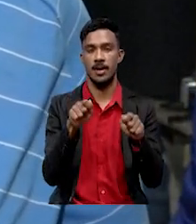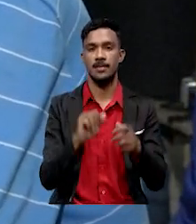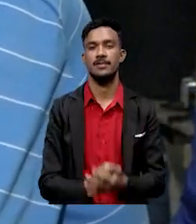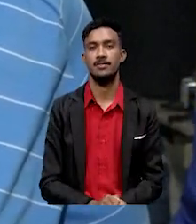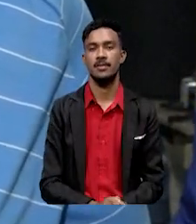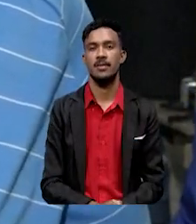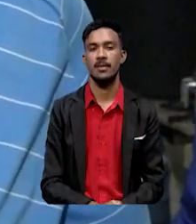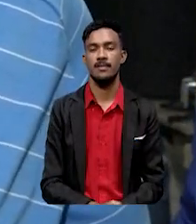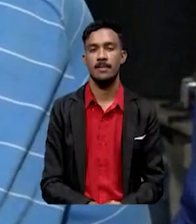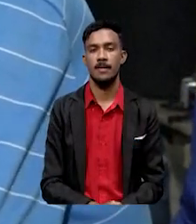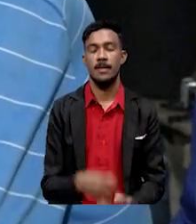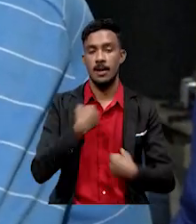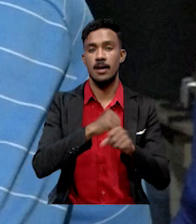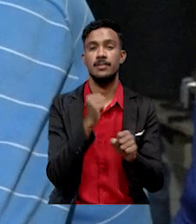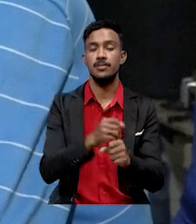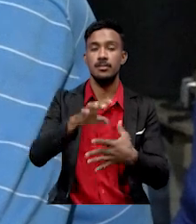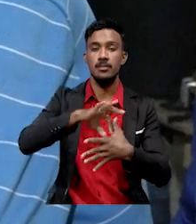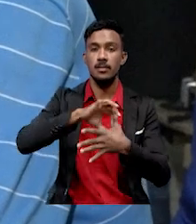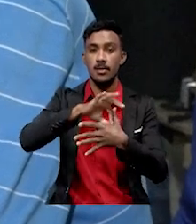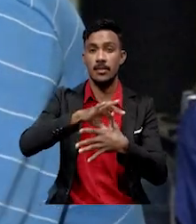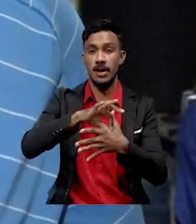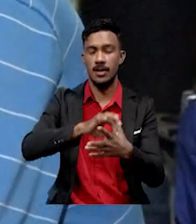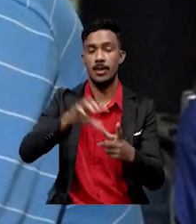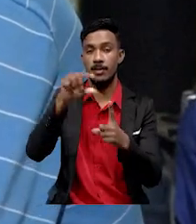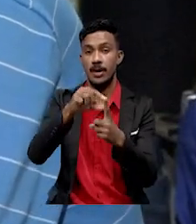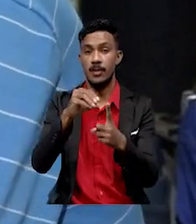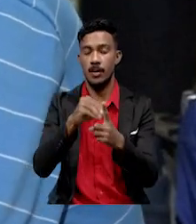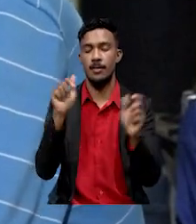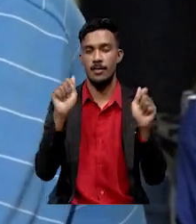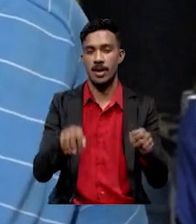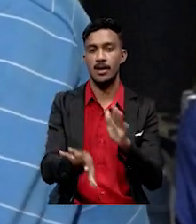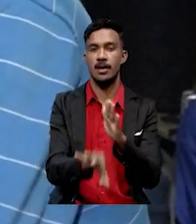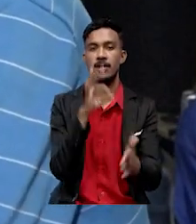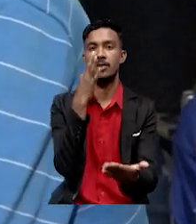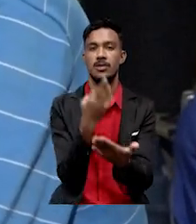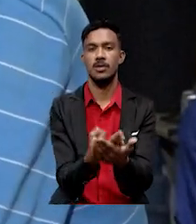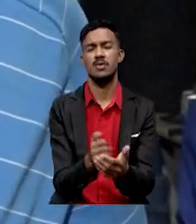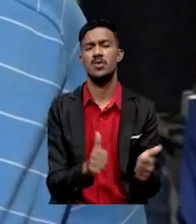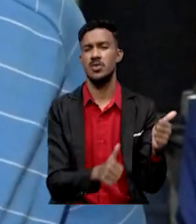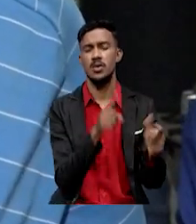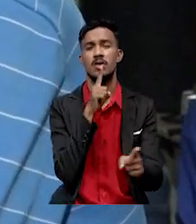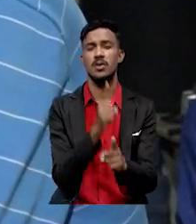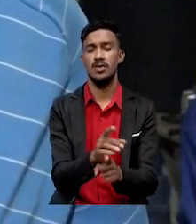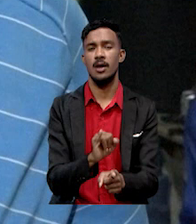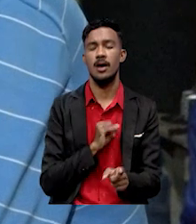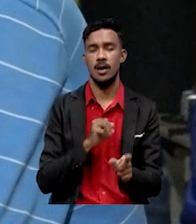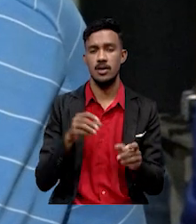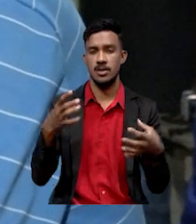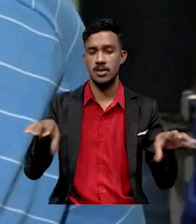halo pentol ne para hau fa atun ne hau bele hetang osang terus los ne hau servis we have saudi tambah hau futi